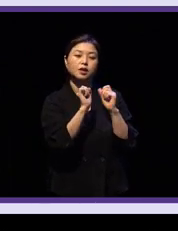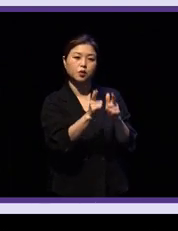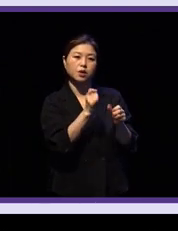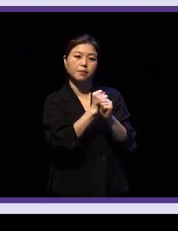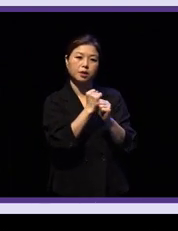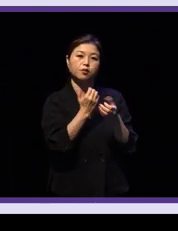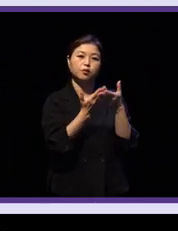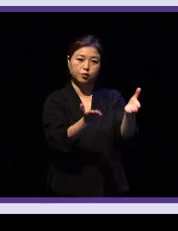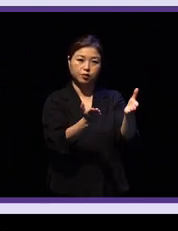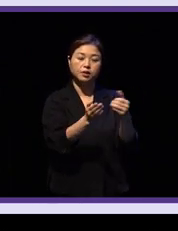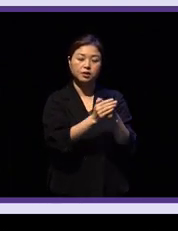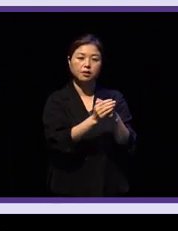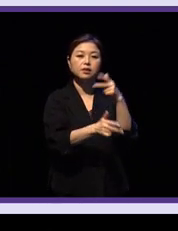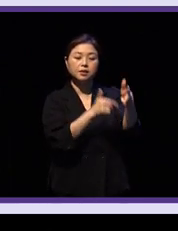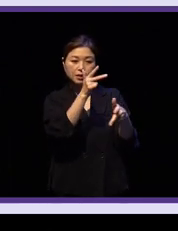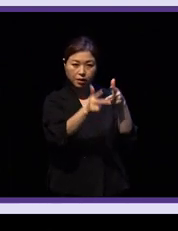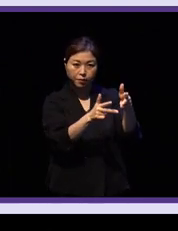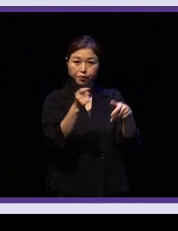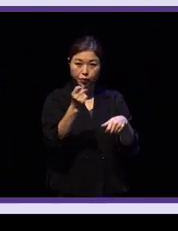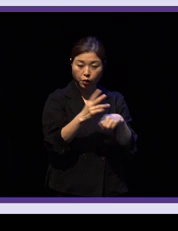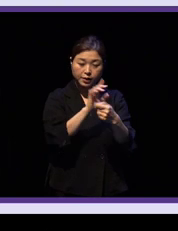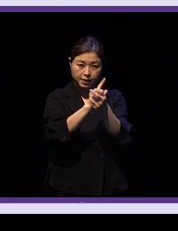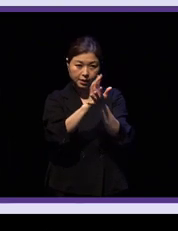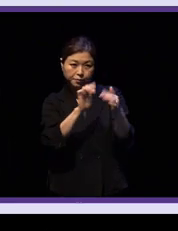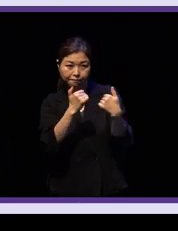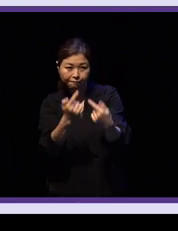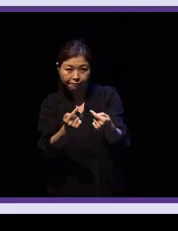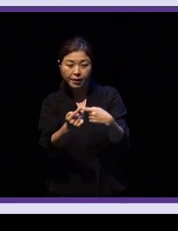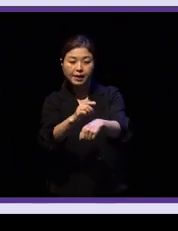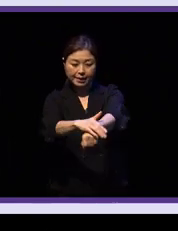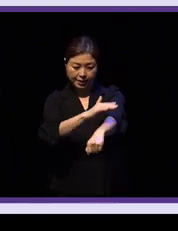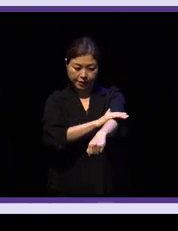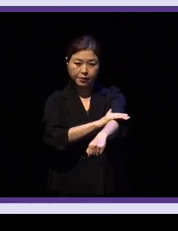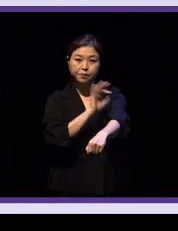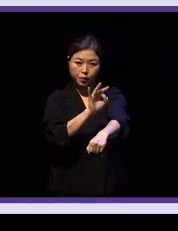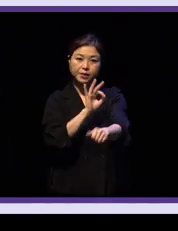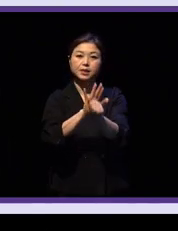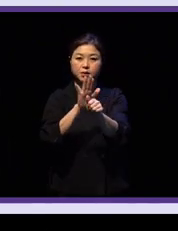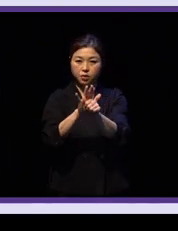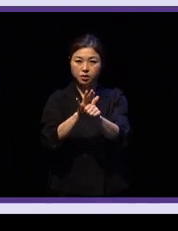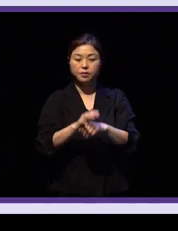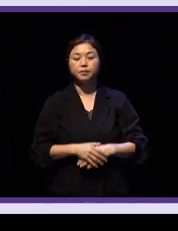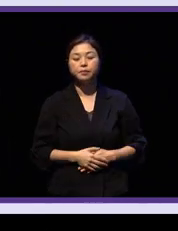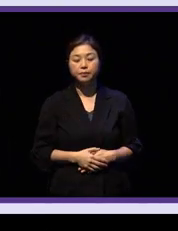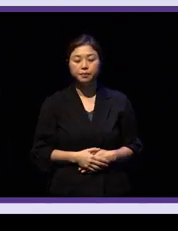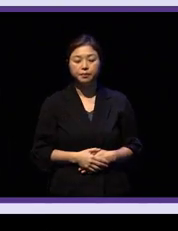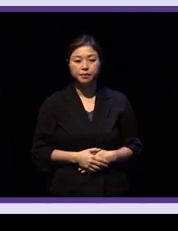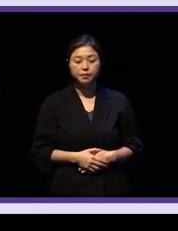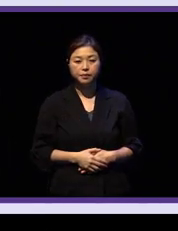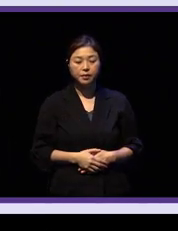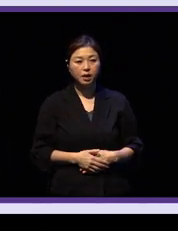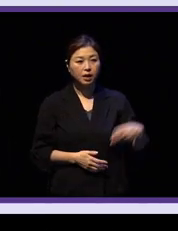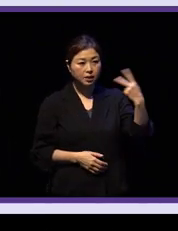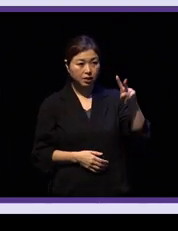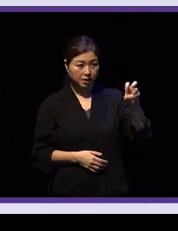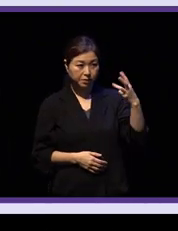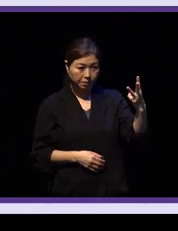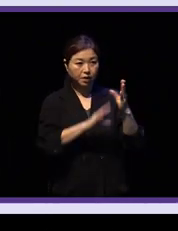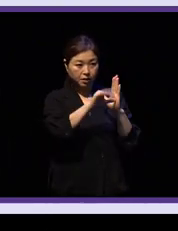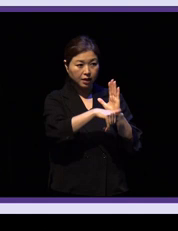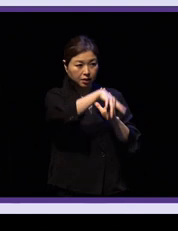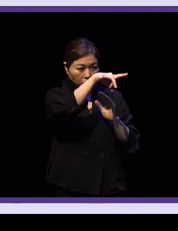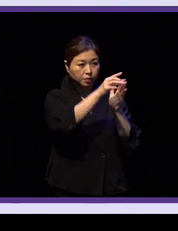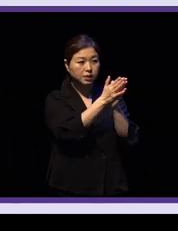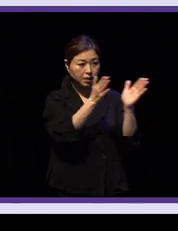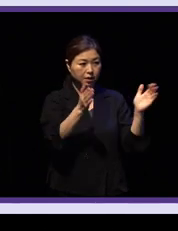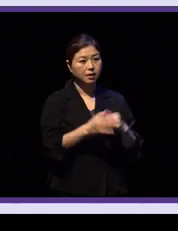제공을 위한 프로젝트 및 현장 실습 비용을 지원하는 사업입니다 저희가 23년도에 처음